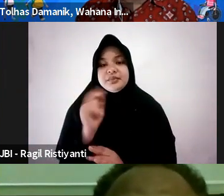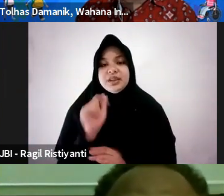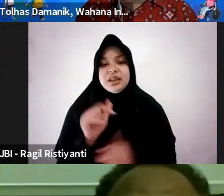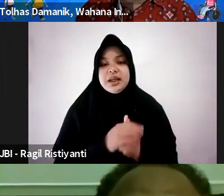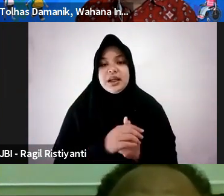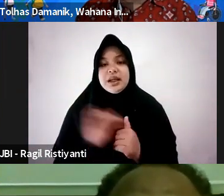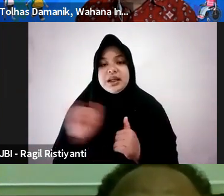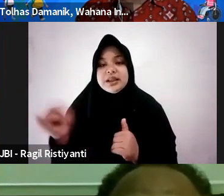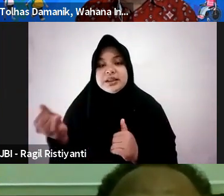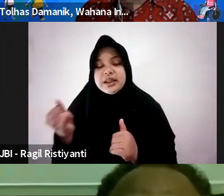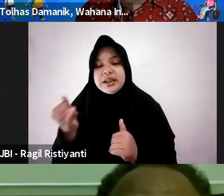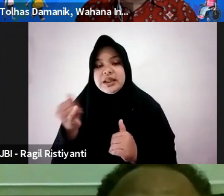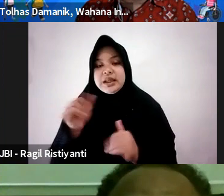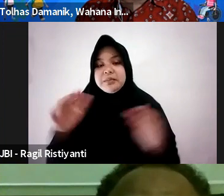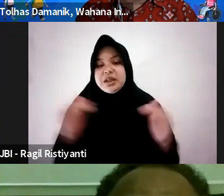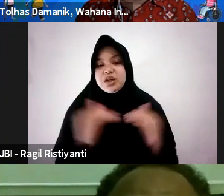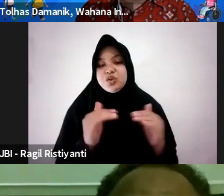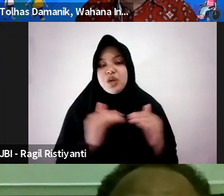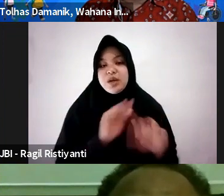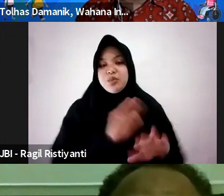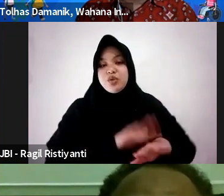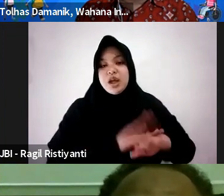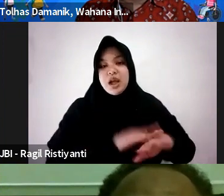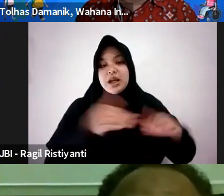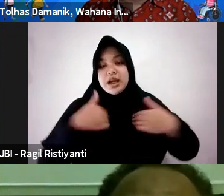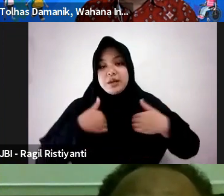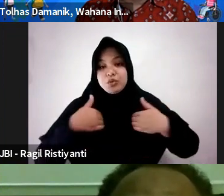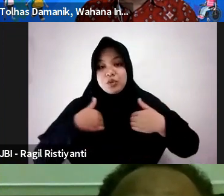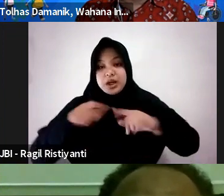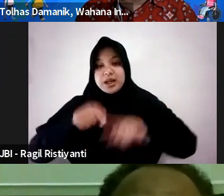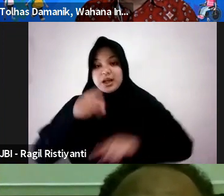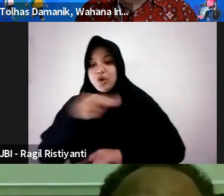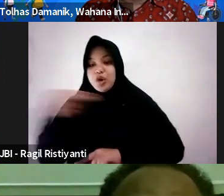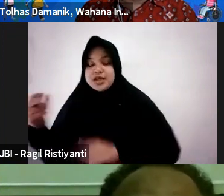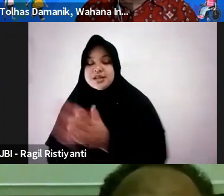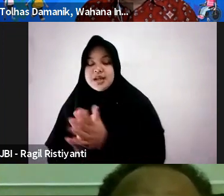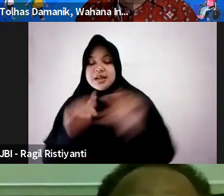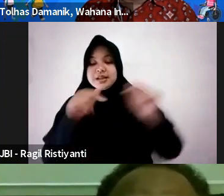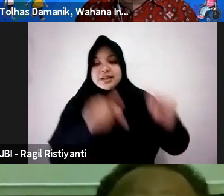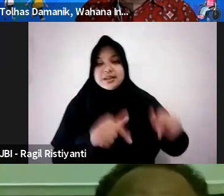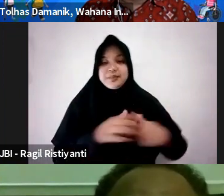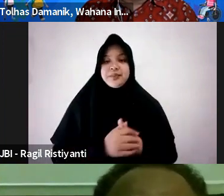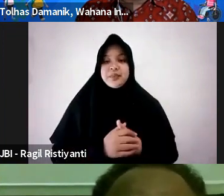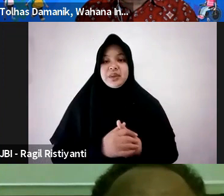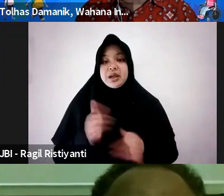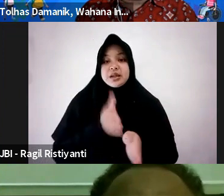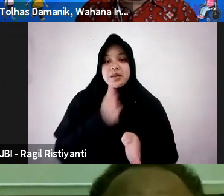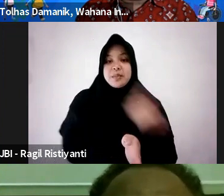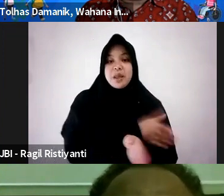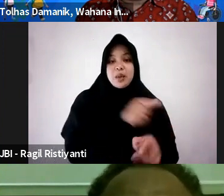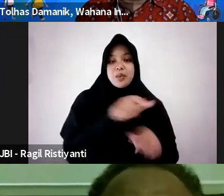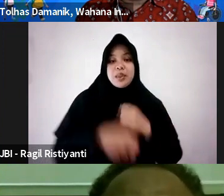mengajak atau menyesuaikan budaya yang ada yang saya punya dan Indonesia dengan yang di sini gitu nah sebelumnya tahun